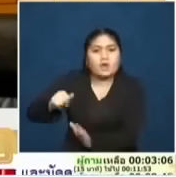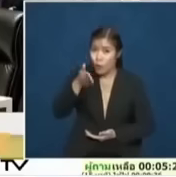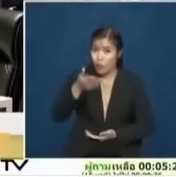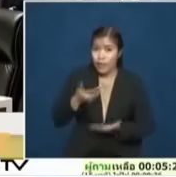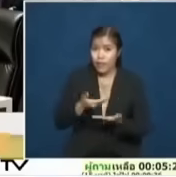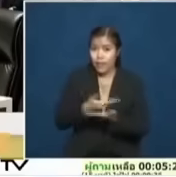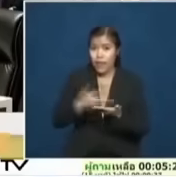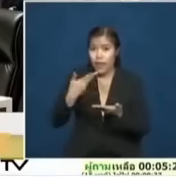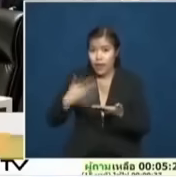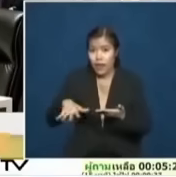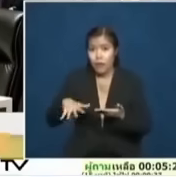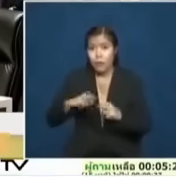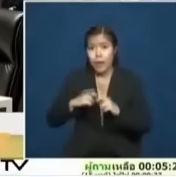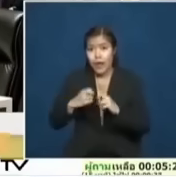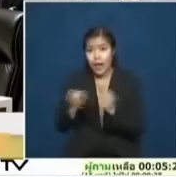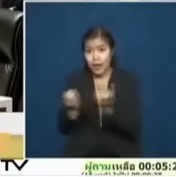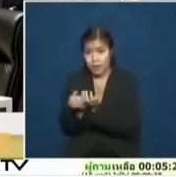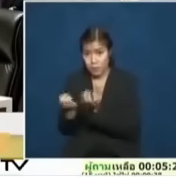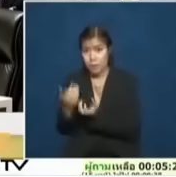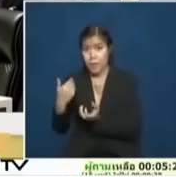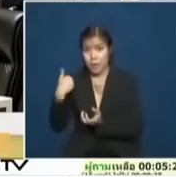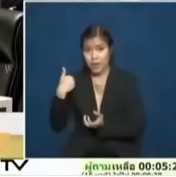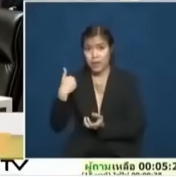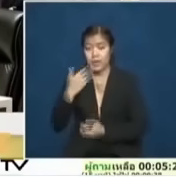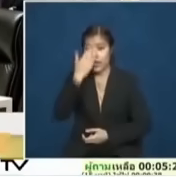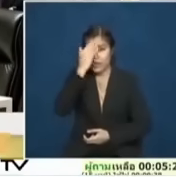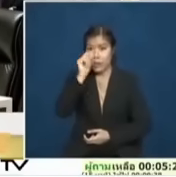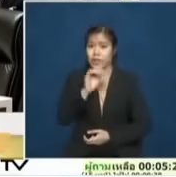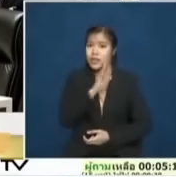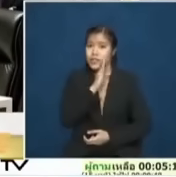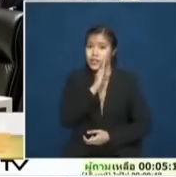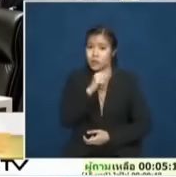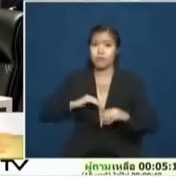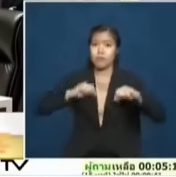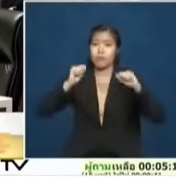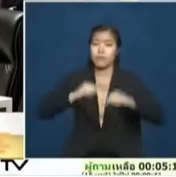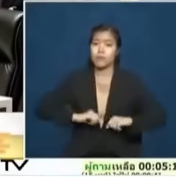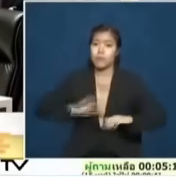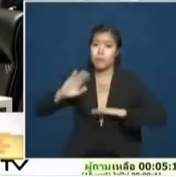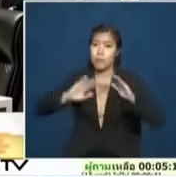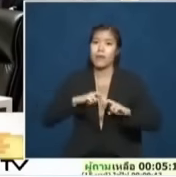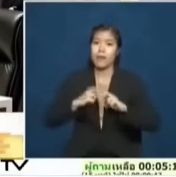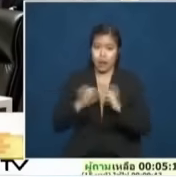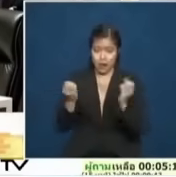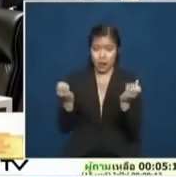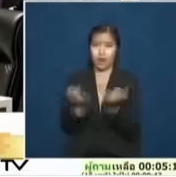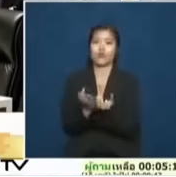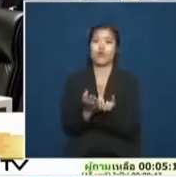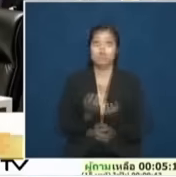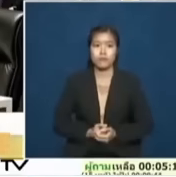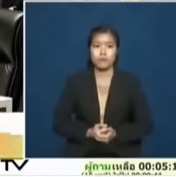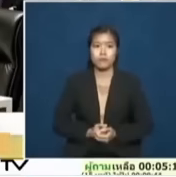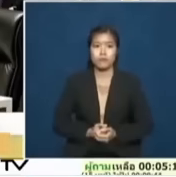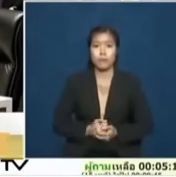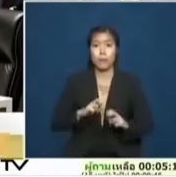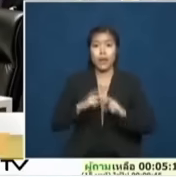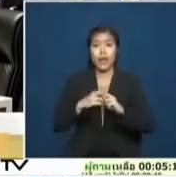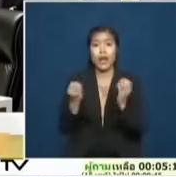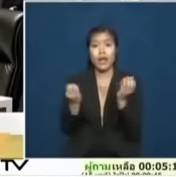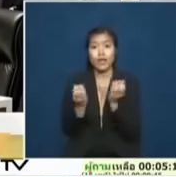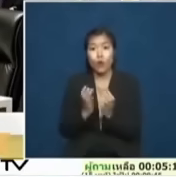112เรื่องคดีต่างๆเหล่านี้นะคุณภูมิธรรมเมื่อสักครู่เนี่ยก็บอกว่าเนี่ยอย่าไปวนเฉพาะชั้น